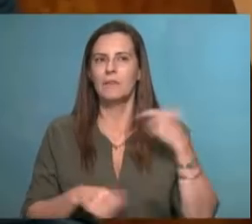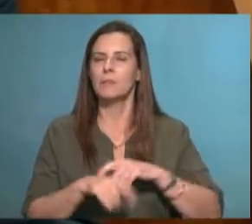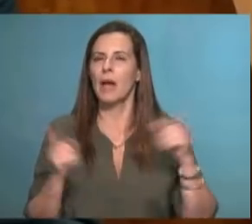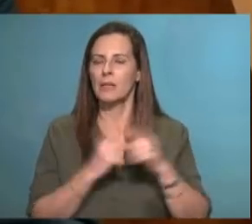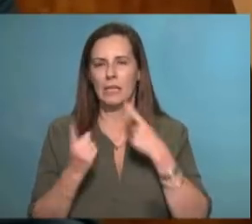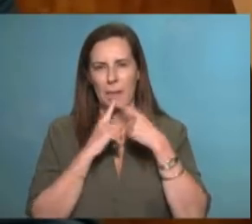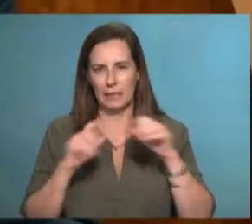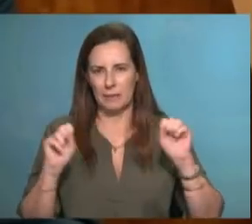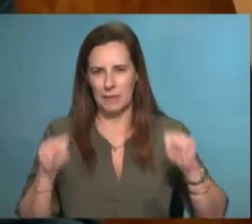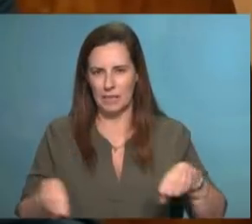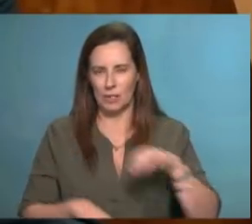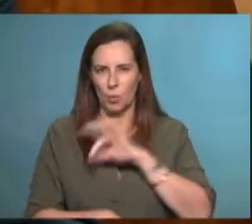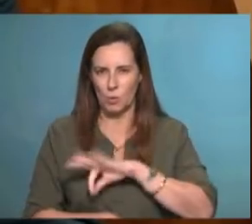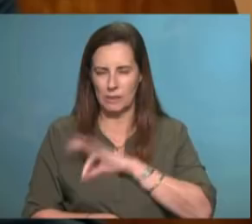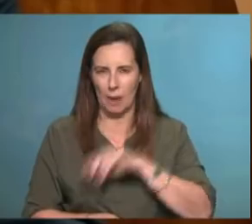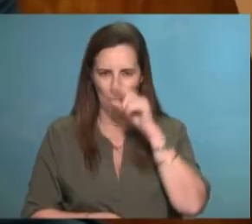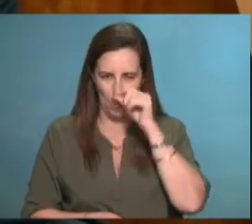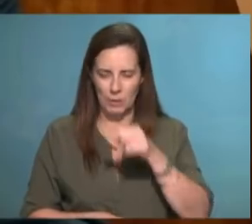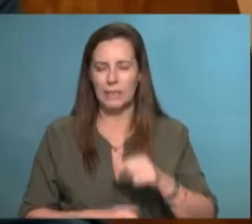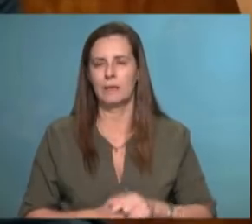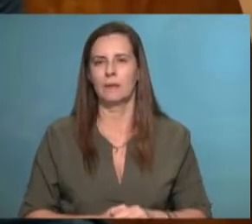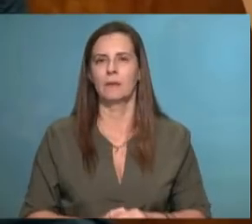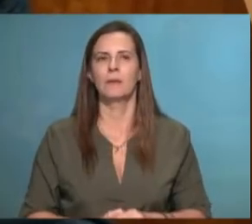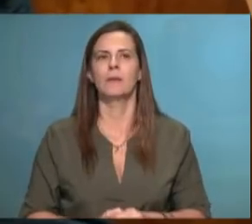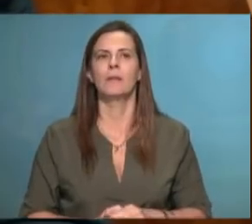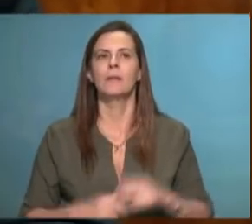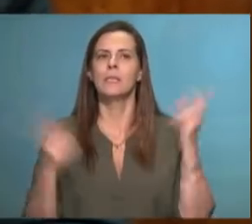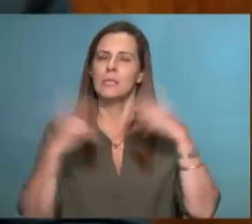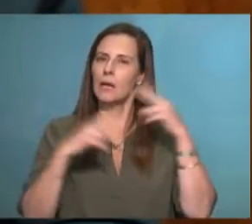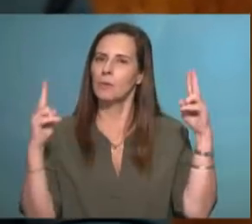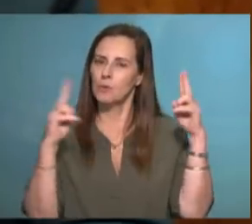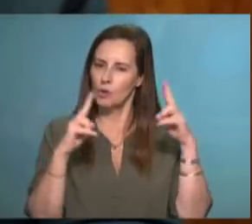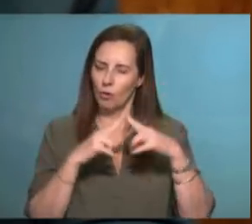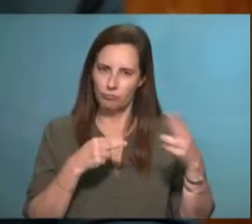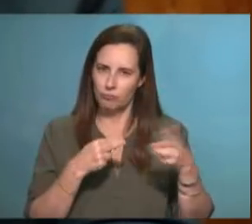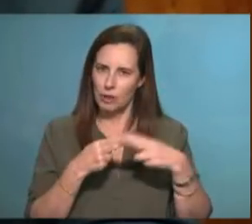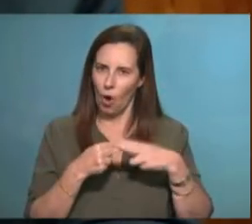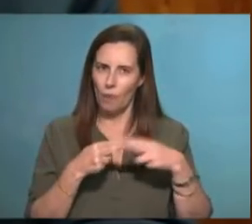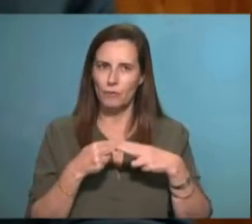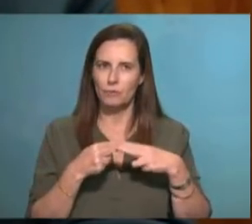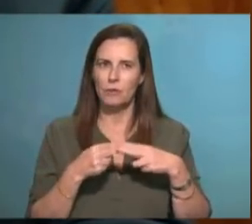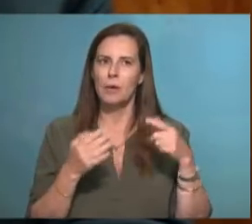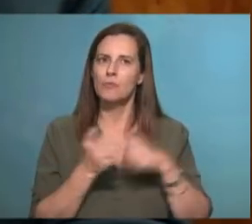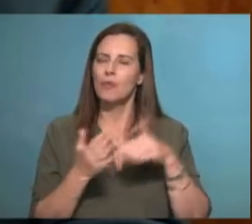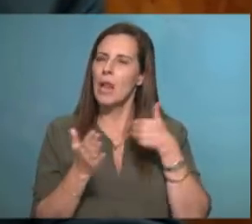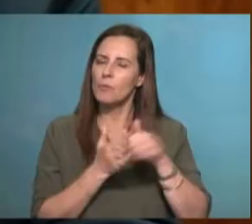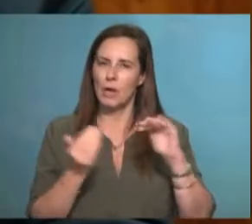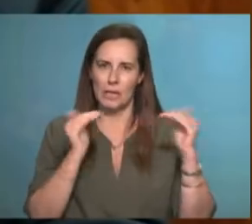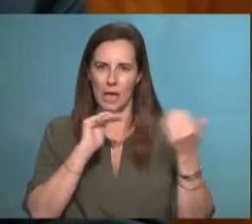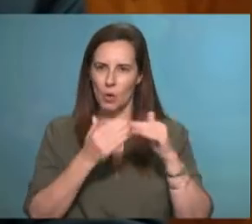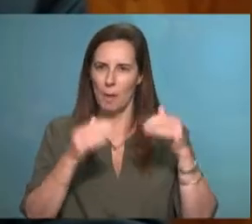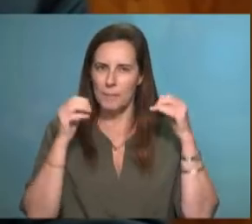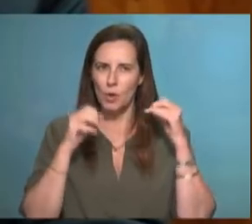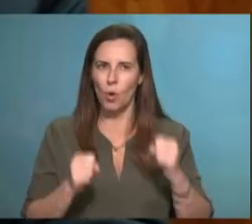עם הנשיא פוטין. סיכמנו להיפגש בזמן הקרוב. כדי להמשיך את התאום